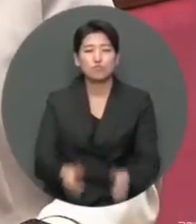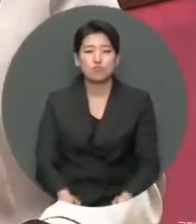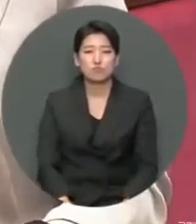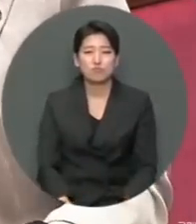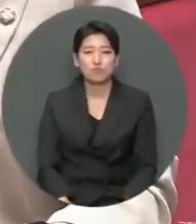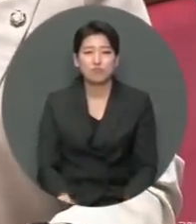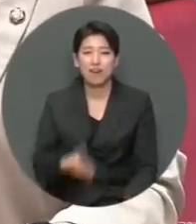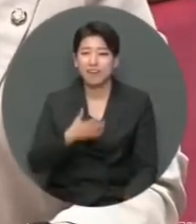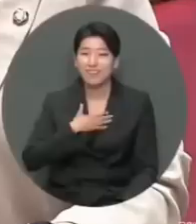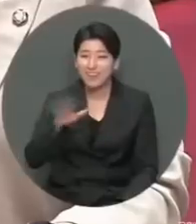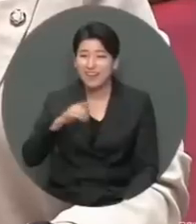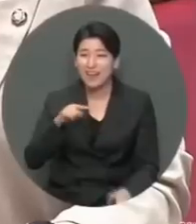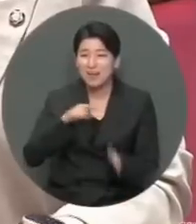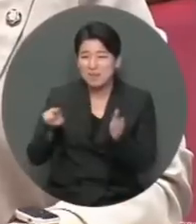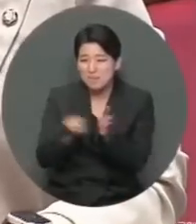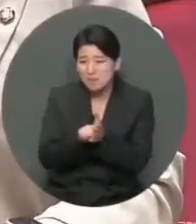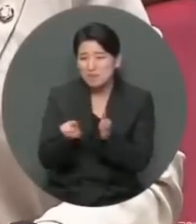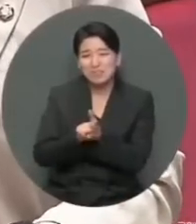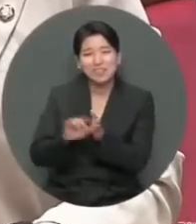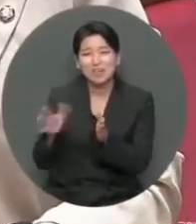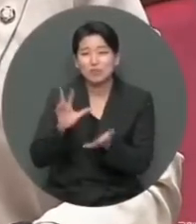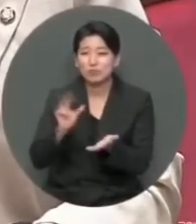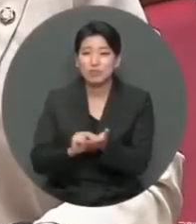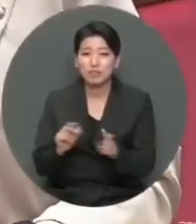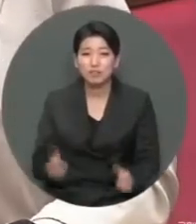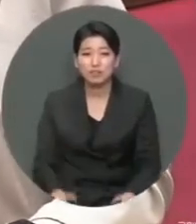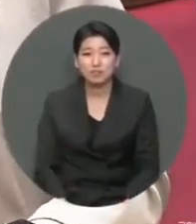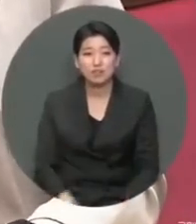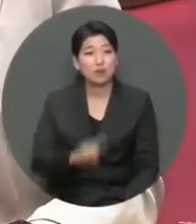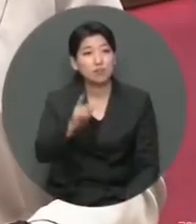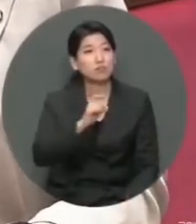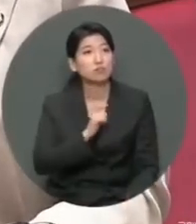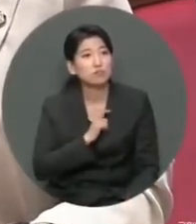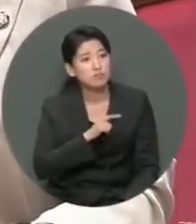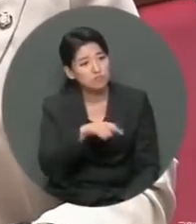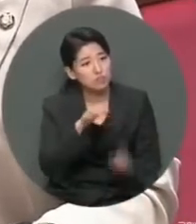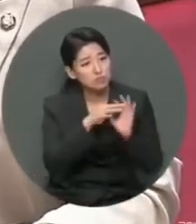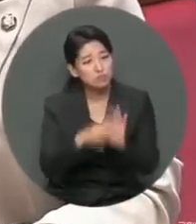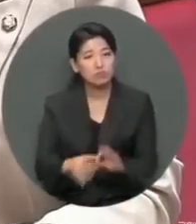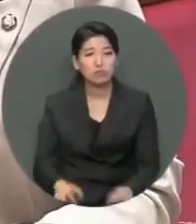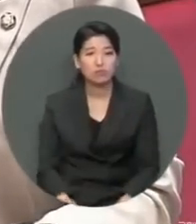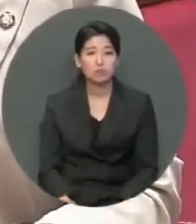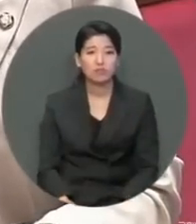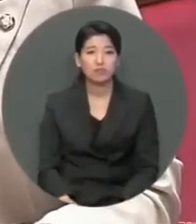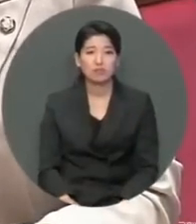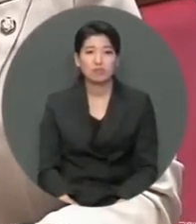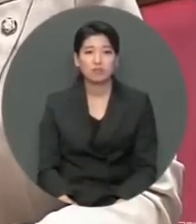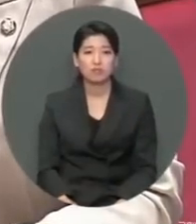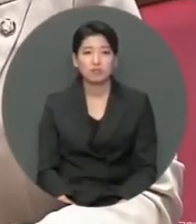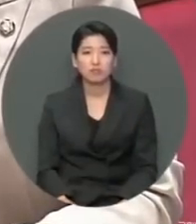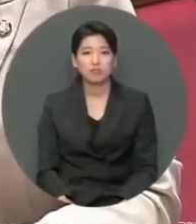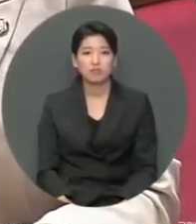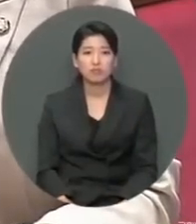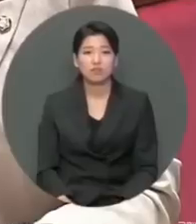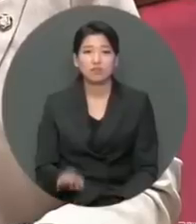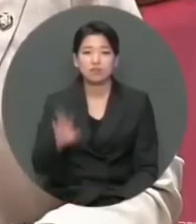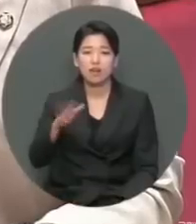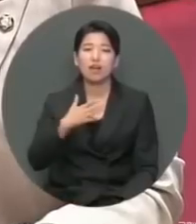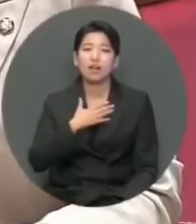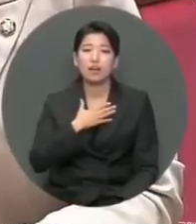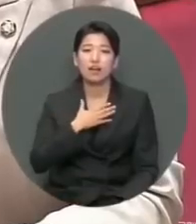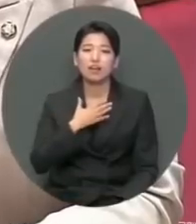제가 받아주고 안 받아주고 하는 문제가 아니라 아니 자꾸 의심을 하시니까 아니 의심이 아니라 제가 그 전략을 다 말씀드릴 수가 그러니까요. 없어요. 제가